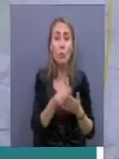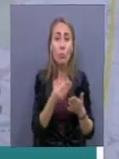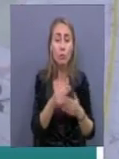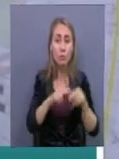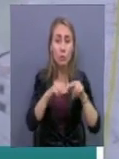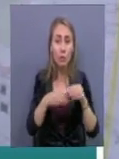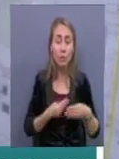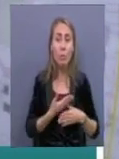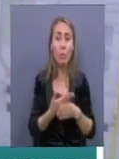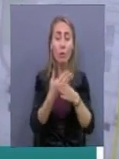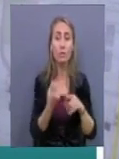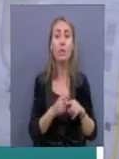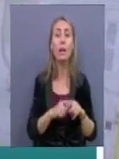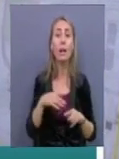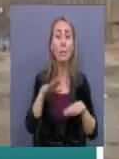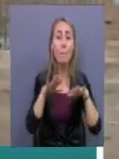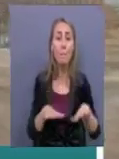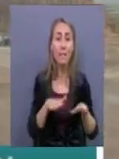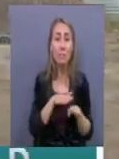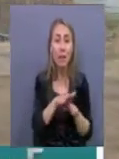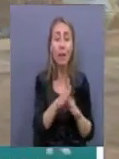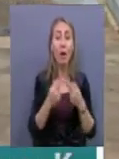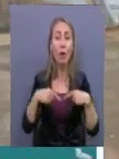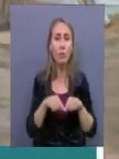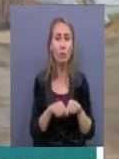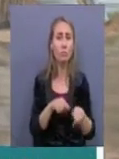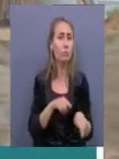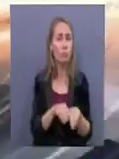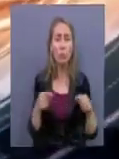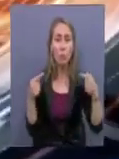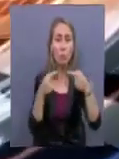атқамінерлерге өңірдегі барлық әлеуметтік нысандардың сапасын жіті бақылауды тапсырды.